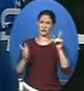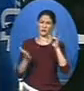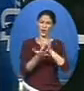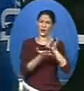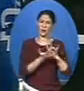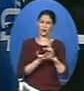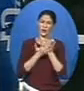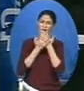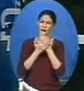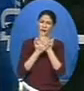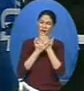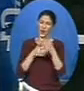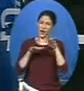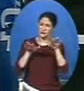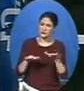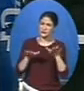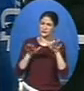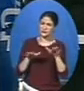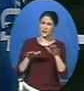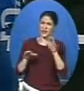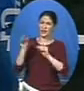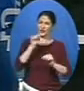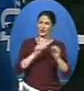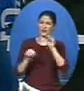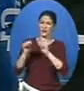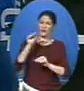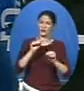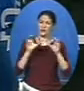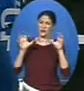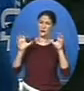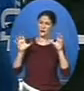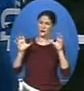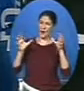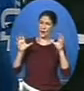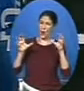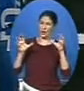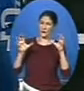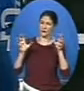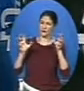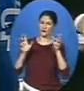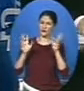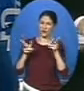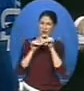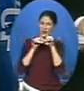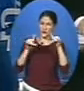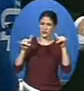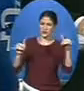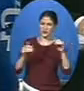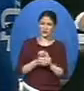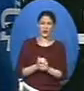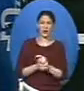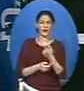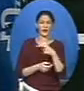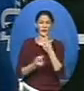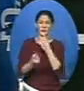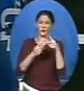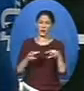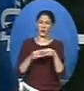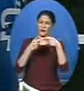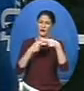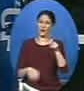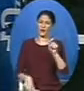להשתמש במערכות כריזה. זה בעיקר בבתי תפילה מוסלמים, במסגדים. מוקדם יותר, אנחנו שוחחנו עם יוזם ההצעה, חבר הכנסת מוטי